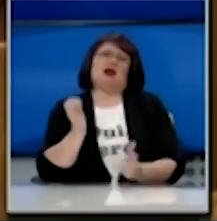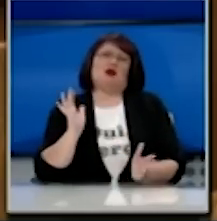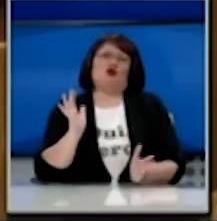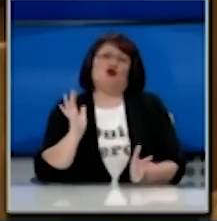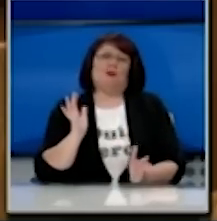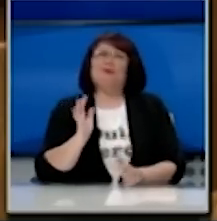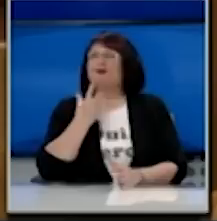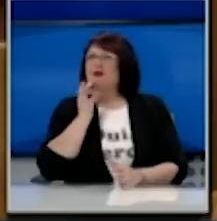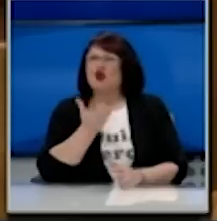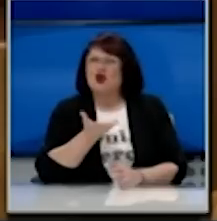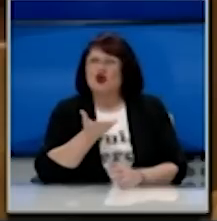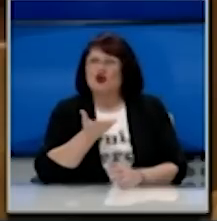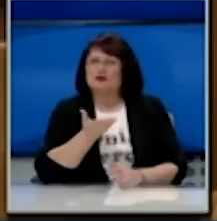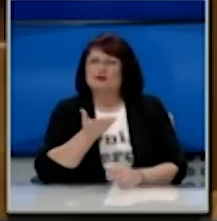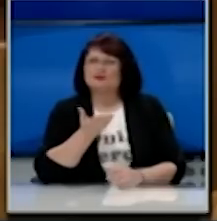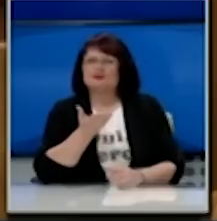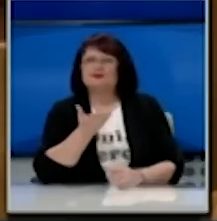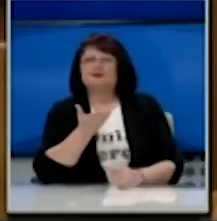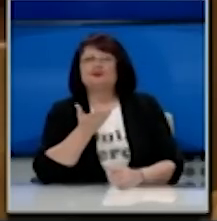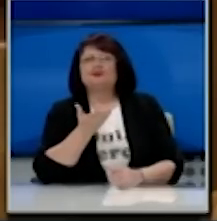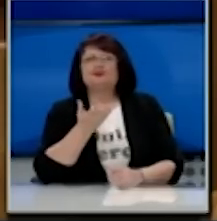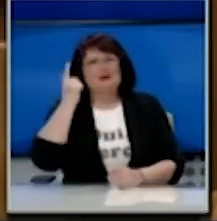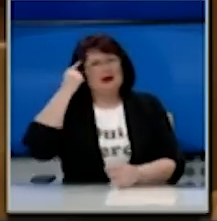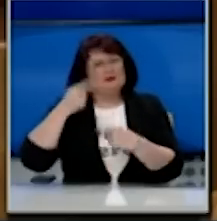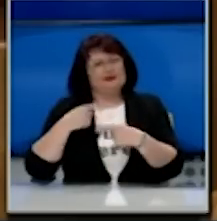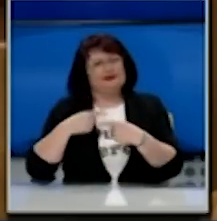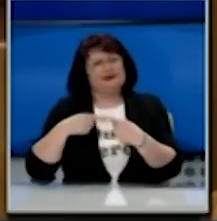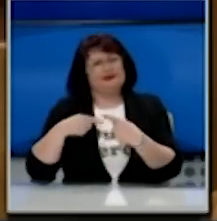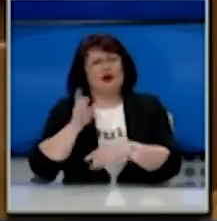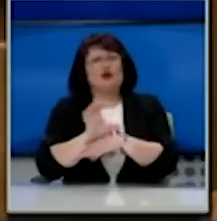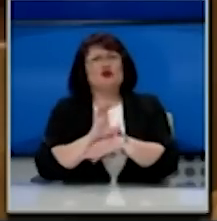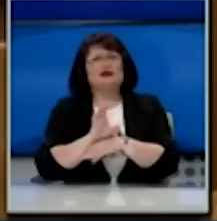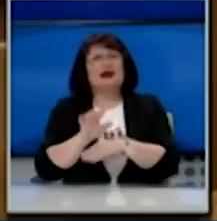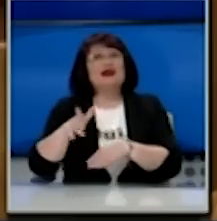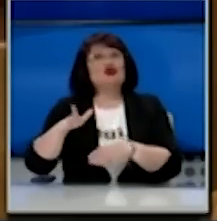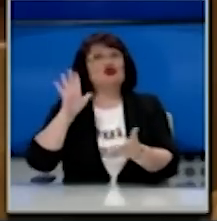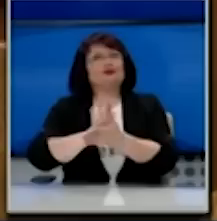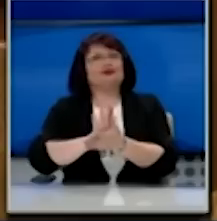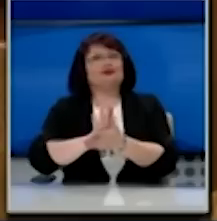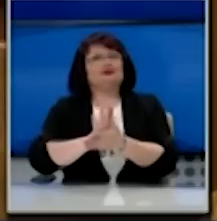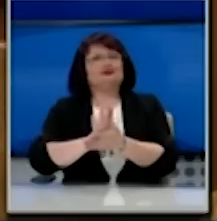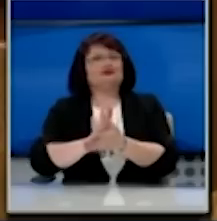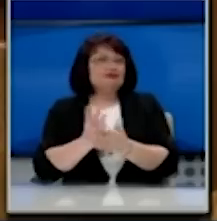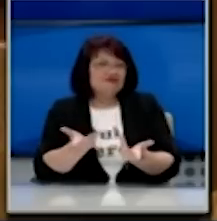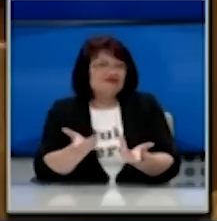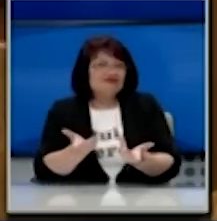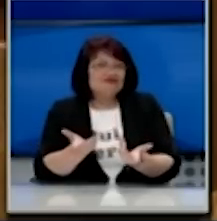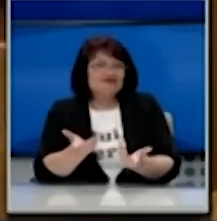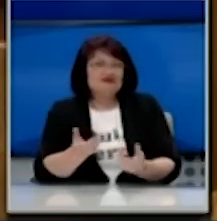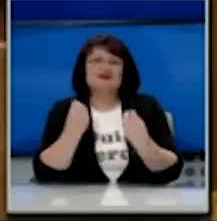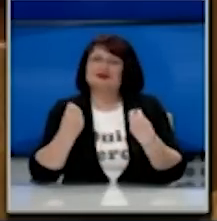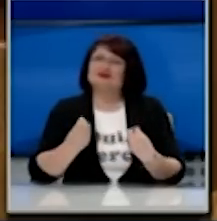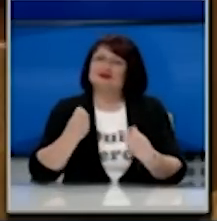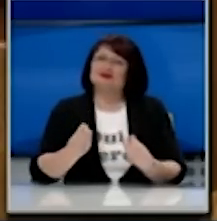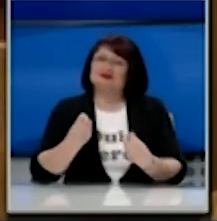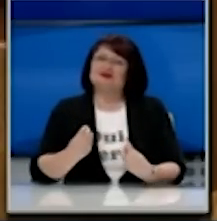Γιατί ξέρετε, οι επεξεργαστές κάπου κολλάνε και αρκετά συχνά μάλιστα, όσο καλά